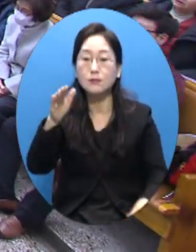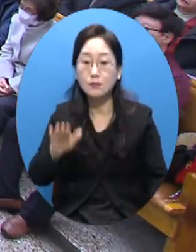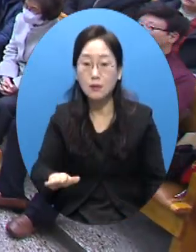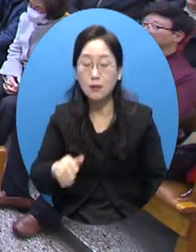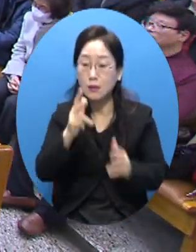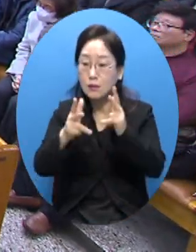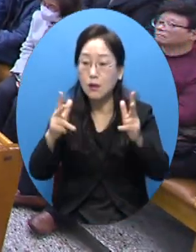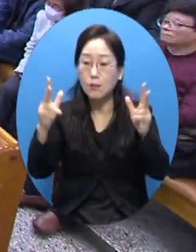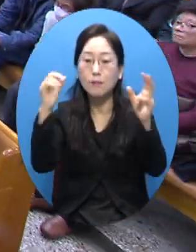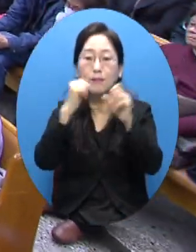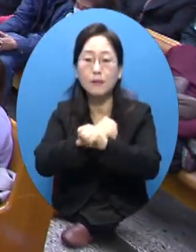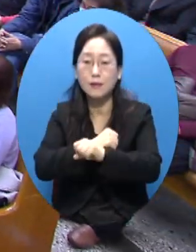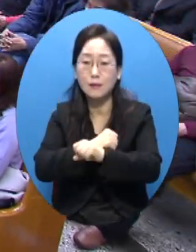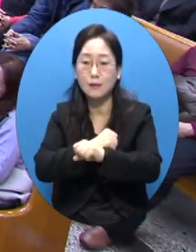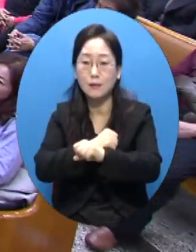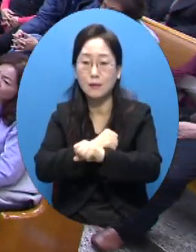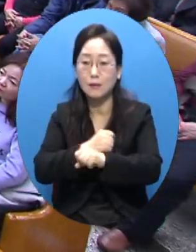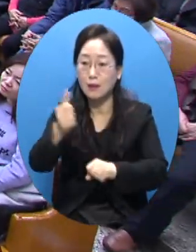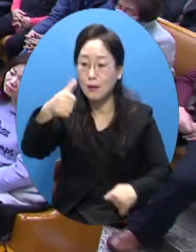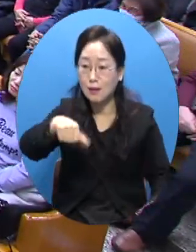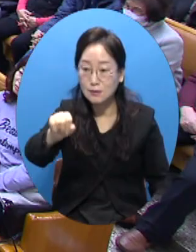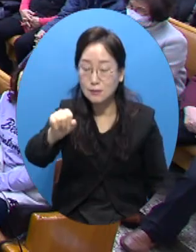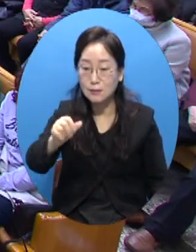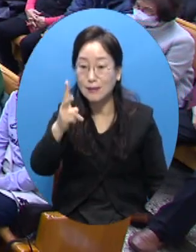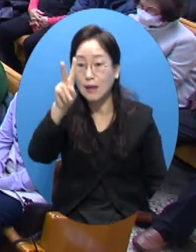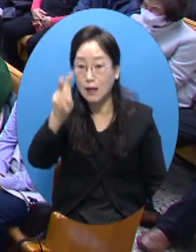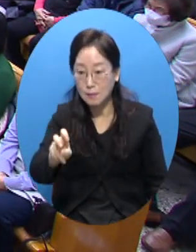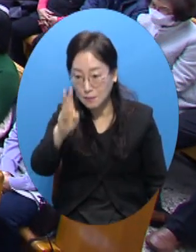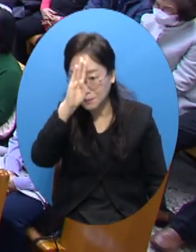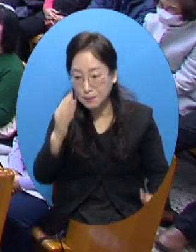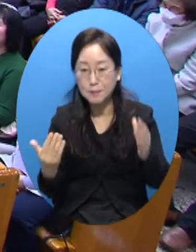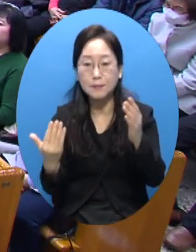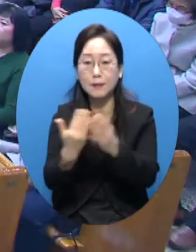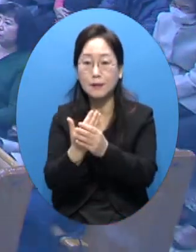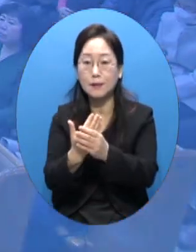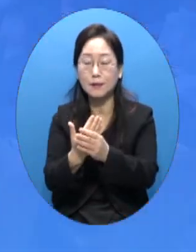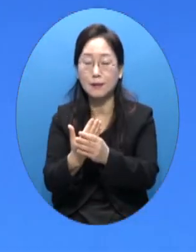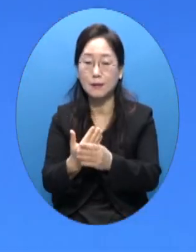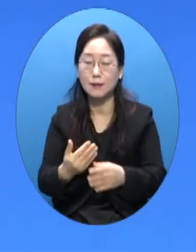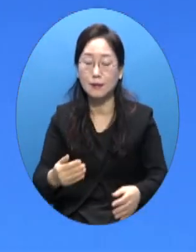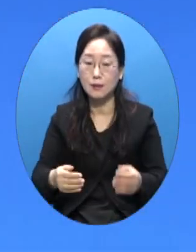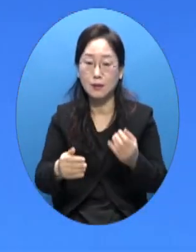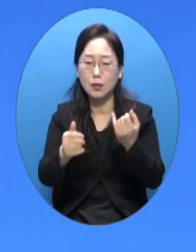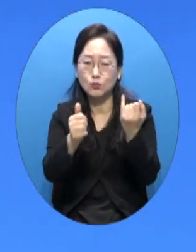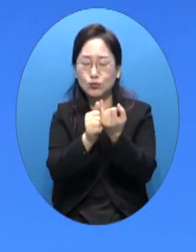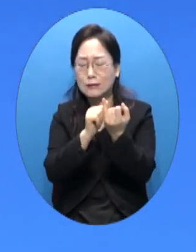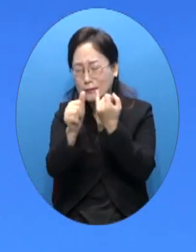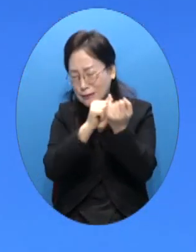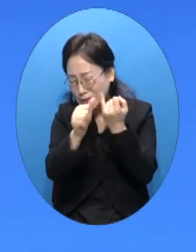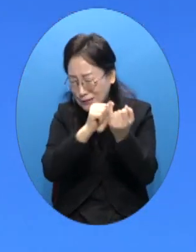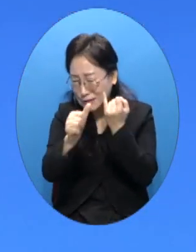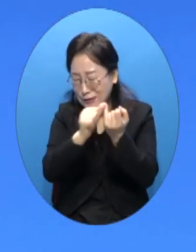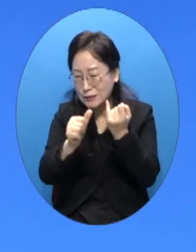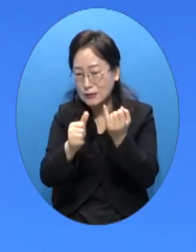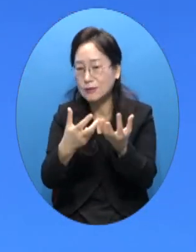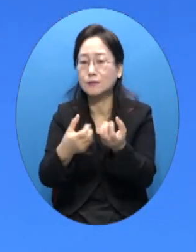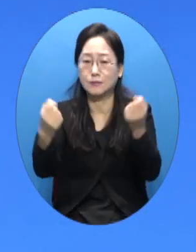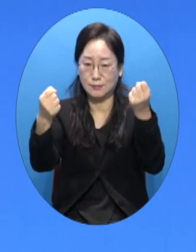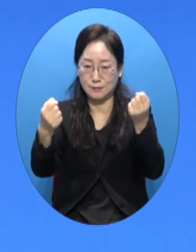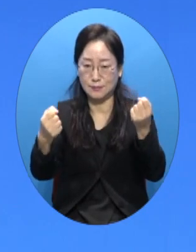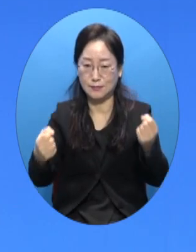사업은 망하고 아들은 암에 걸리고 부인하고 사이가 나빠져서 부인하고